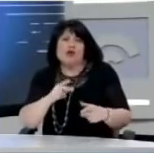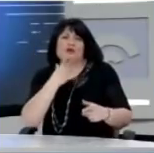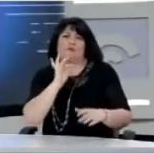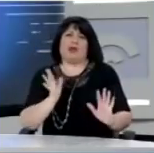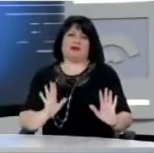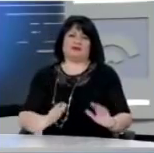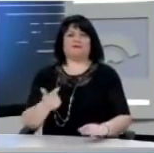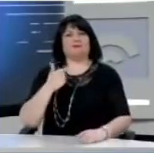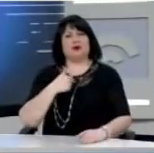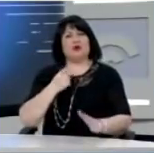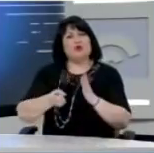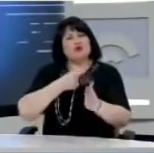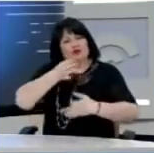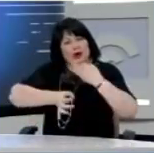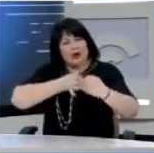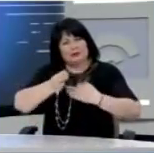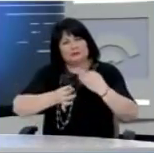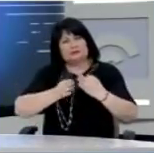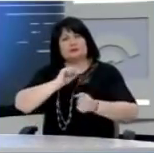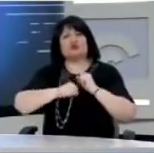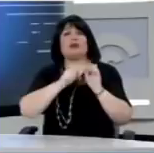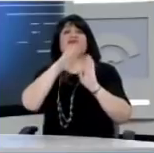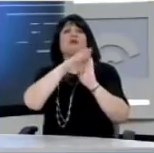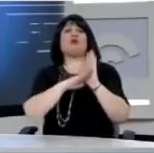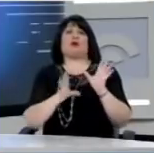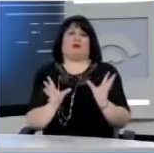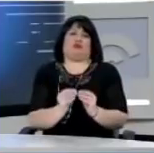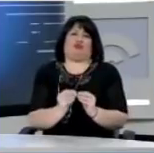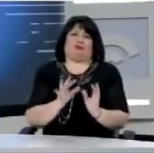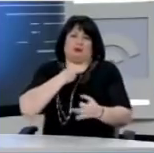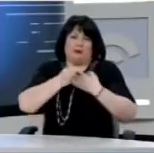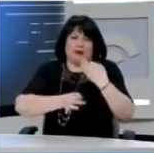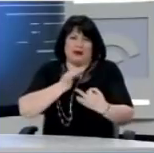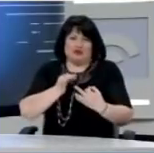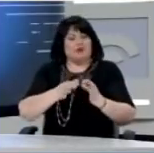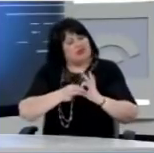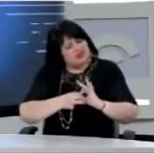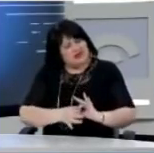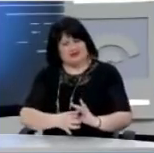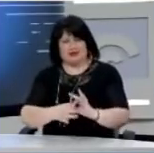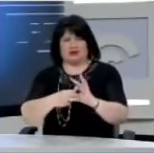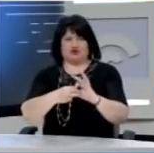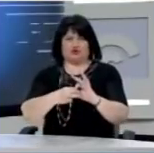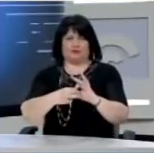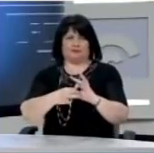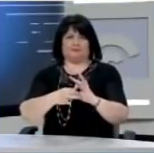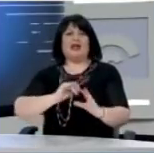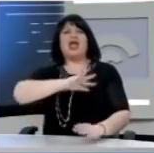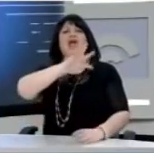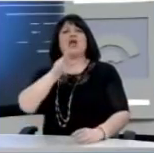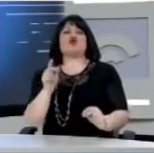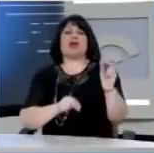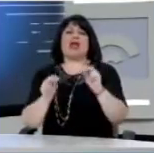Εγώ προσπάθησα στην πρώτη μου ομιλία να μιλήσω προγραμματικά. Και έτσι θα συνεχίσω μέχρι τις εκλογές.